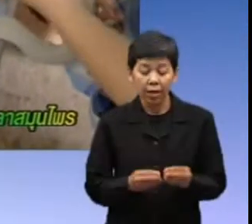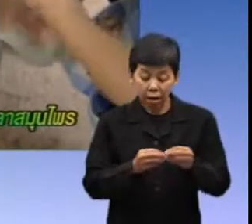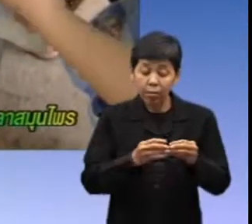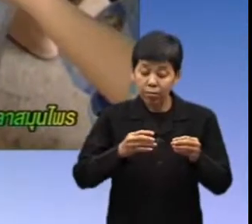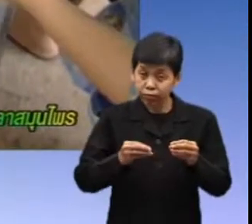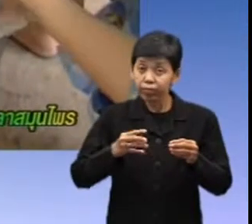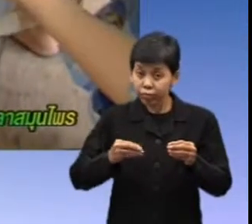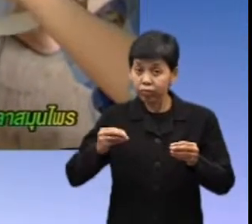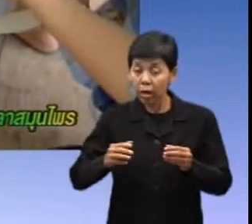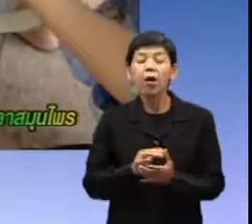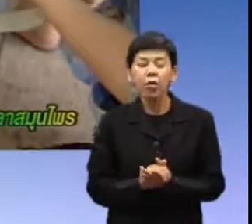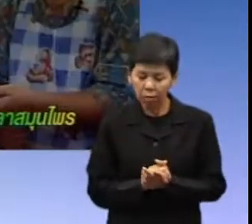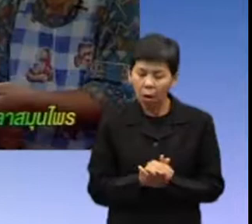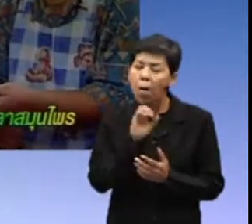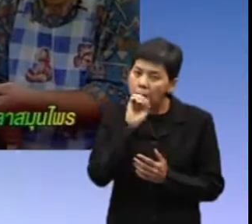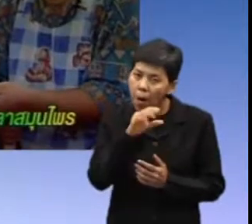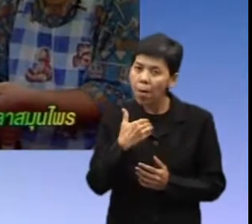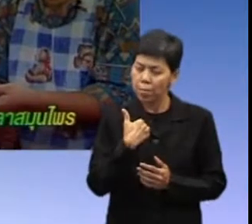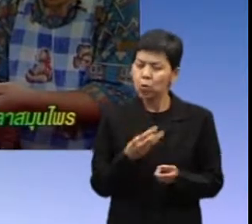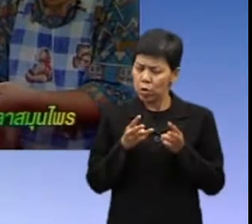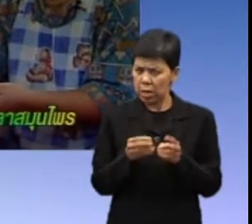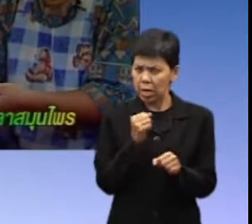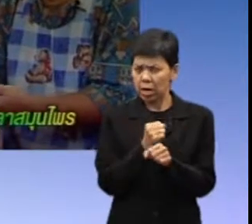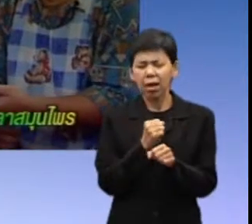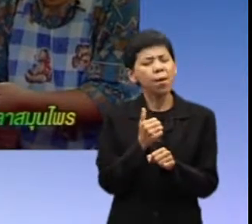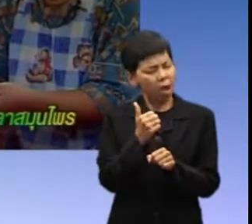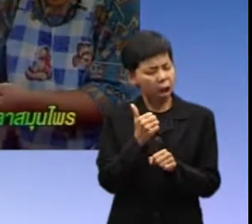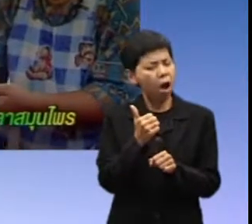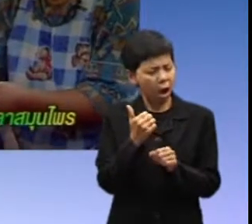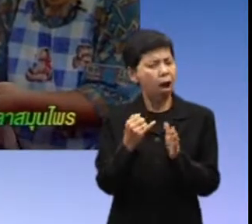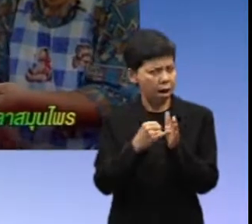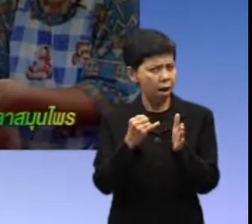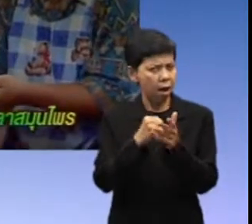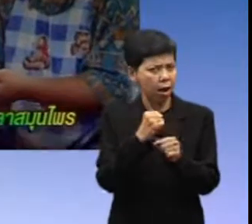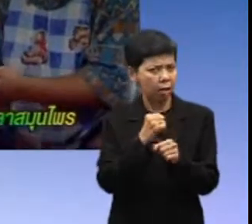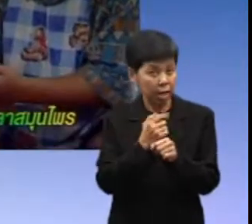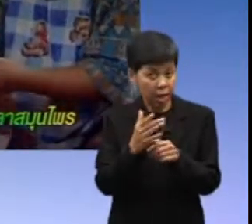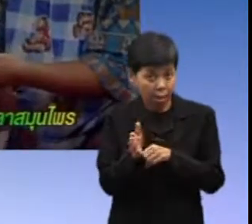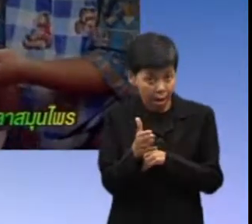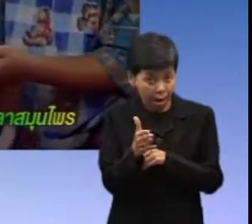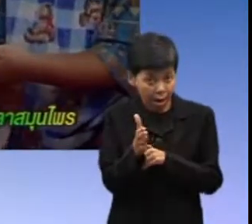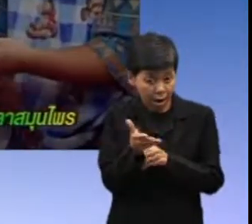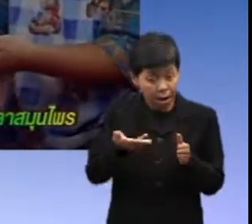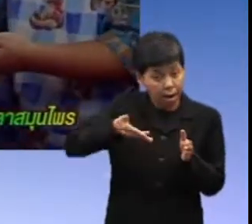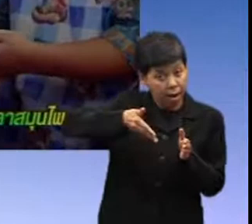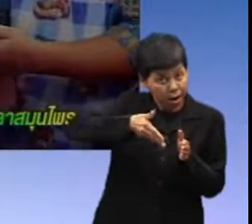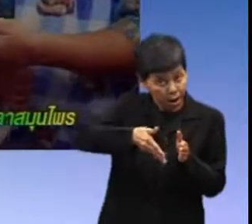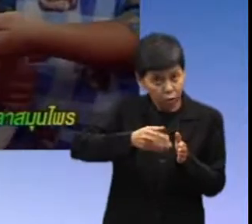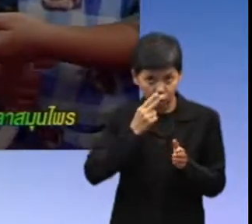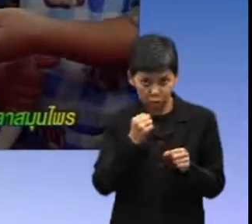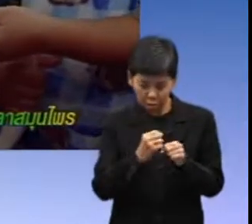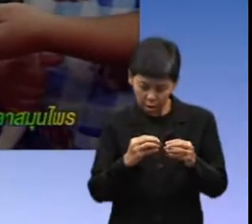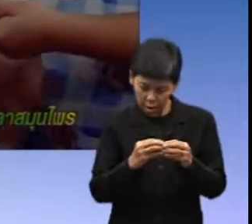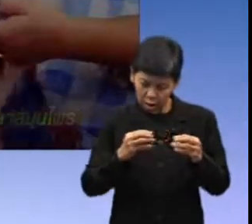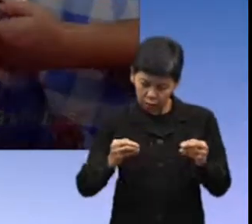การอัดไส้กรอกปลานั้นคุณชวนพิษบอกว่ามีเทคนิคที่ไม่ยากครับที่สำคัญตอนกรอกปลาใส่ไส้ต้อง